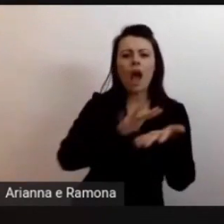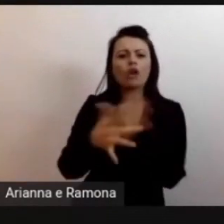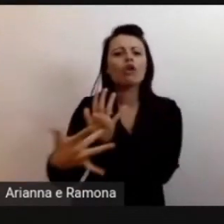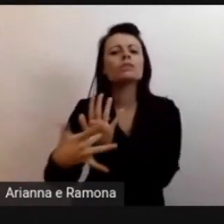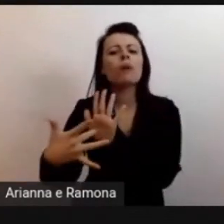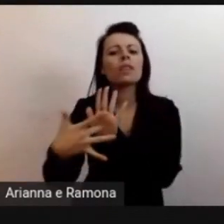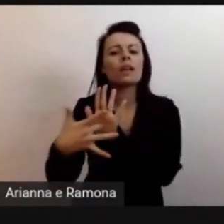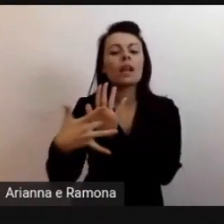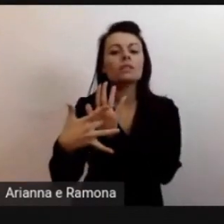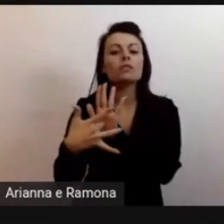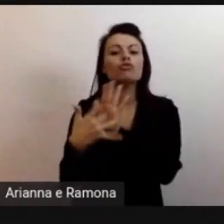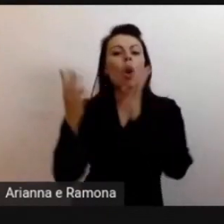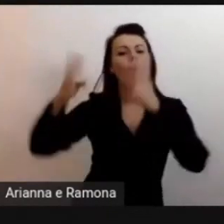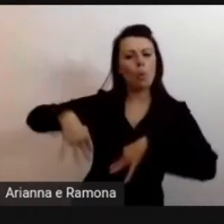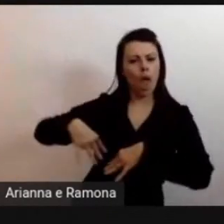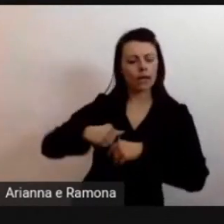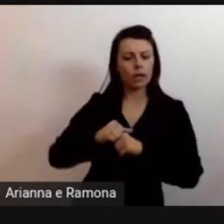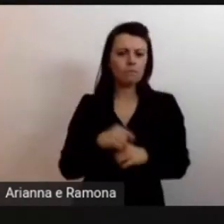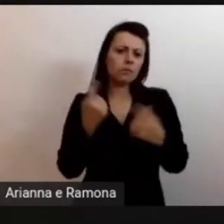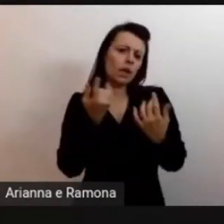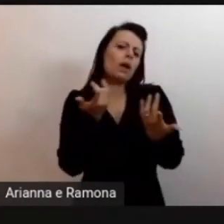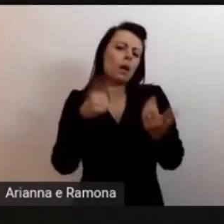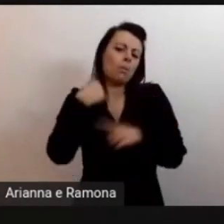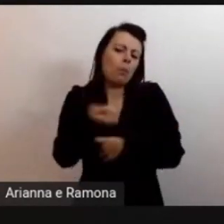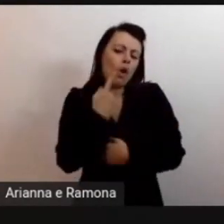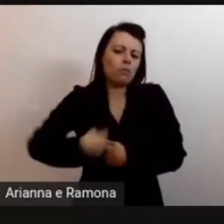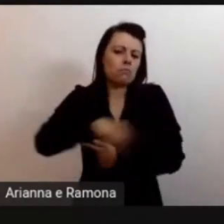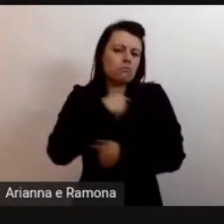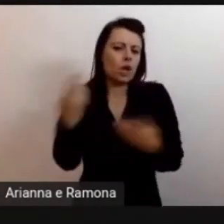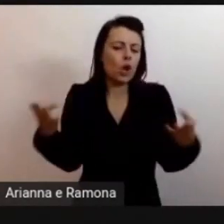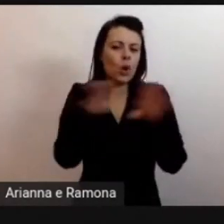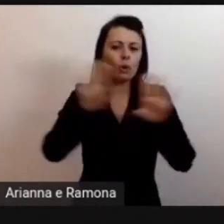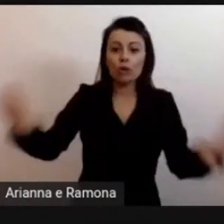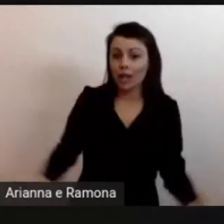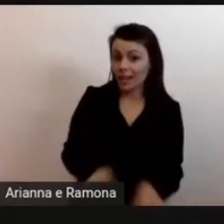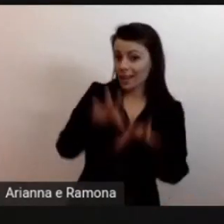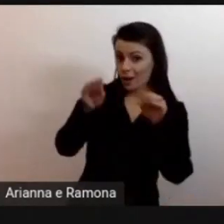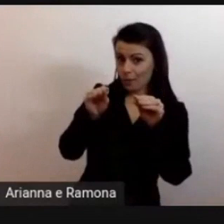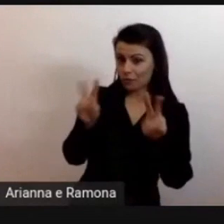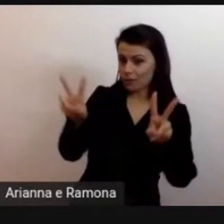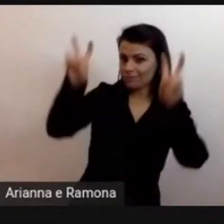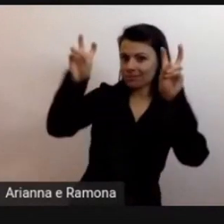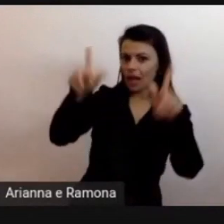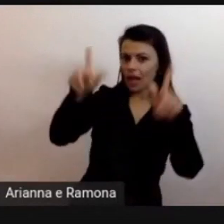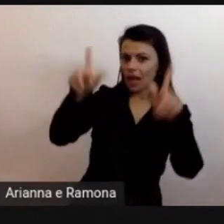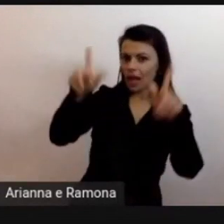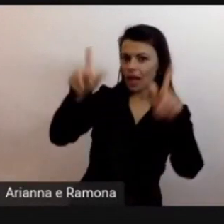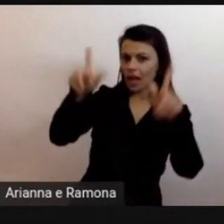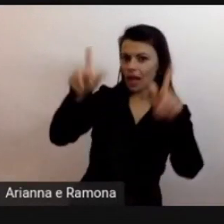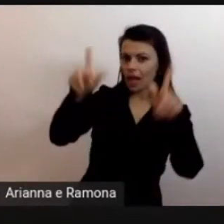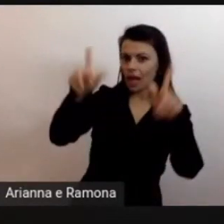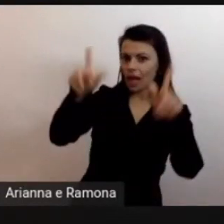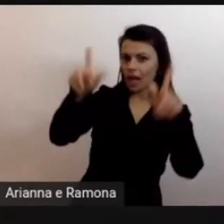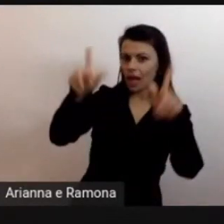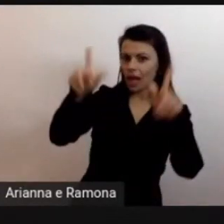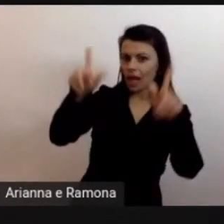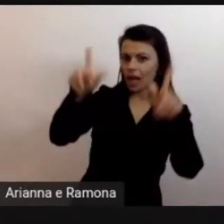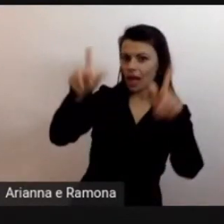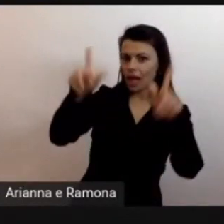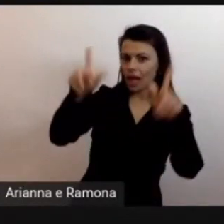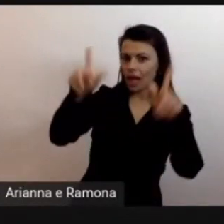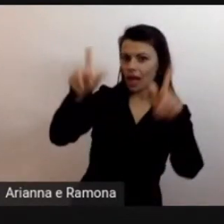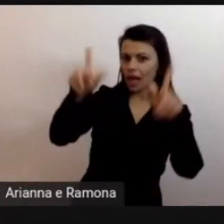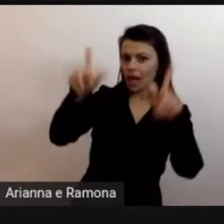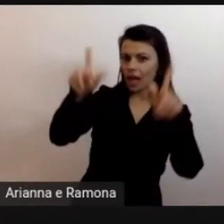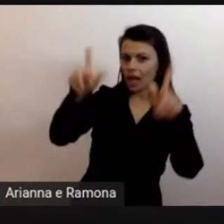di te cercheremo alla conclusione mi chiamo con il nostro dono il dono è il modo in